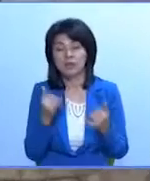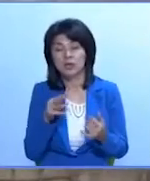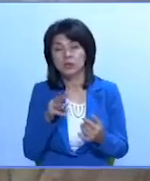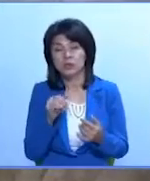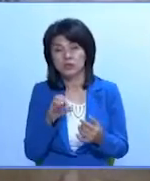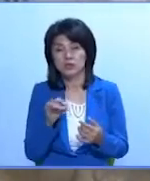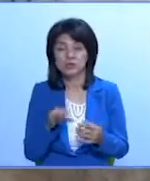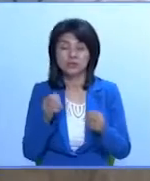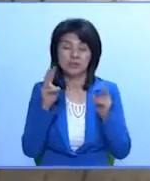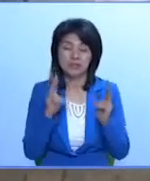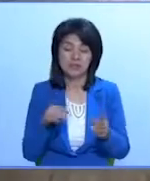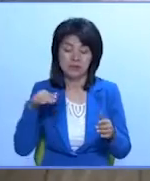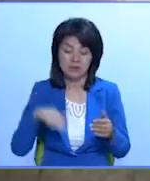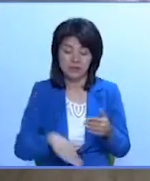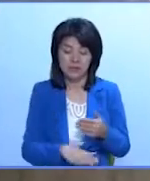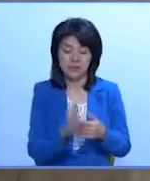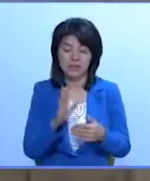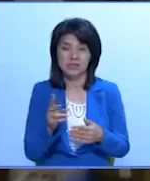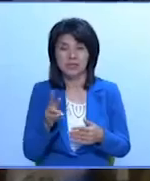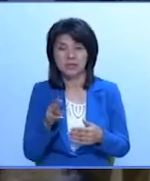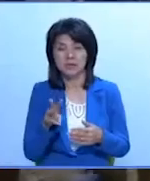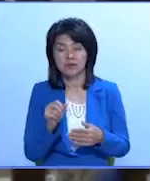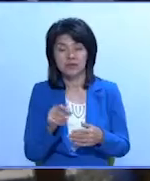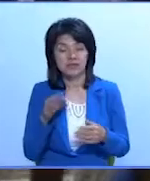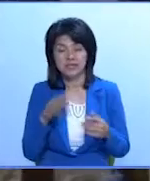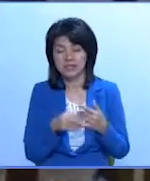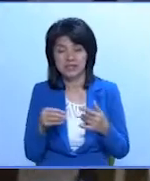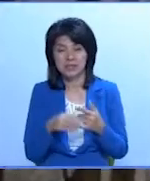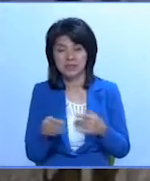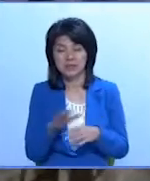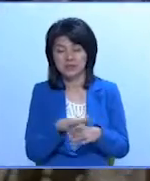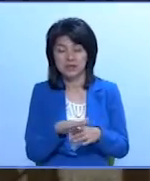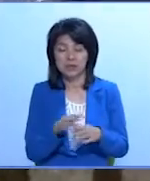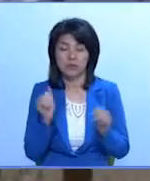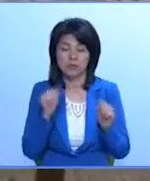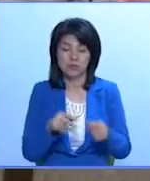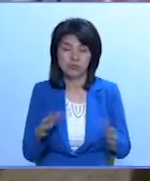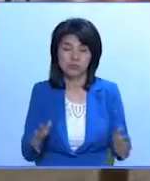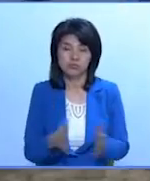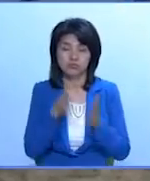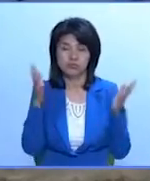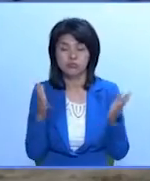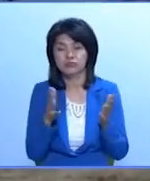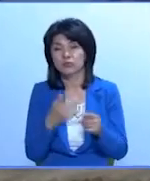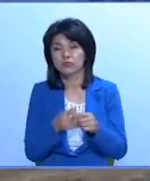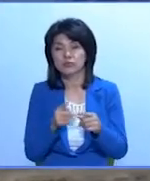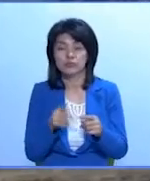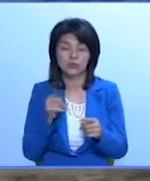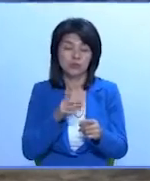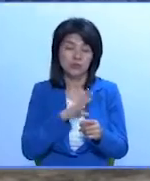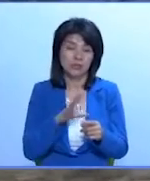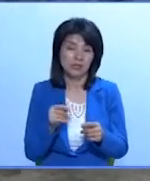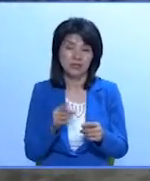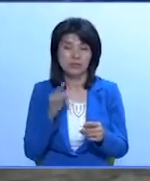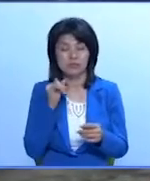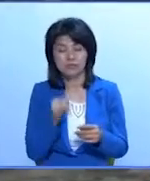лучше сжигать в специально вырытой яме, никак не на земле. Не до конца потушенные угольки могут вновь воспламениться. Последствия такого халатного